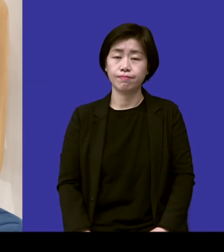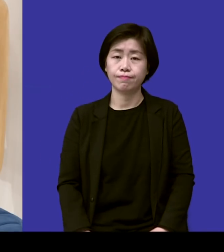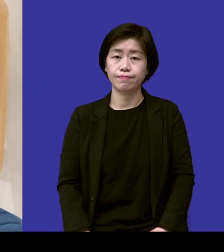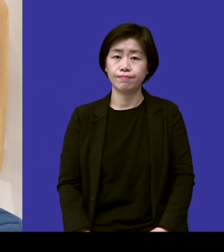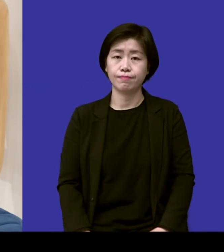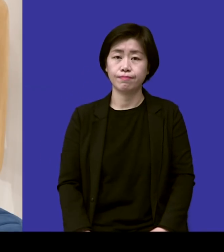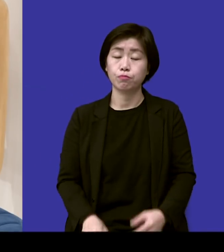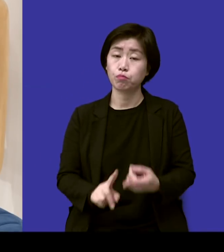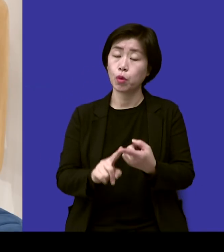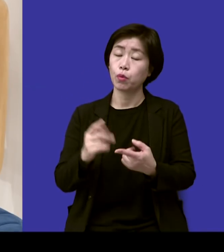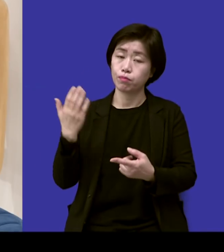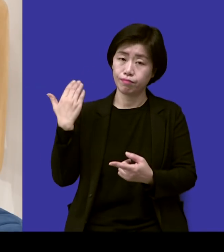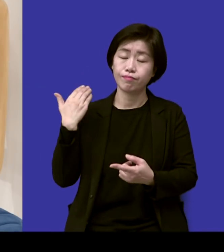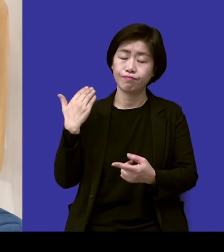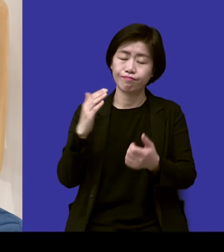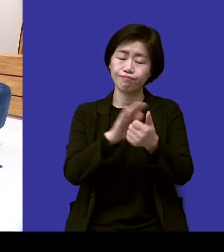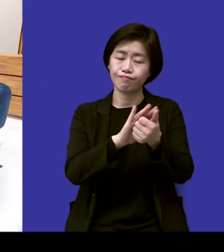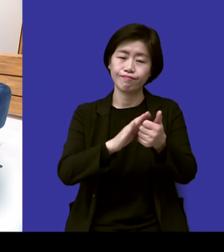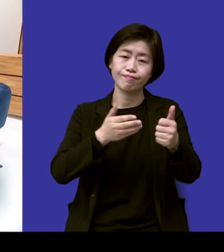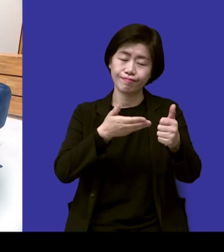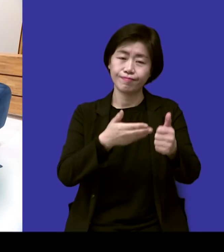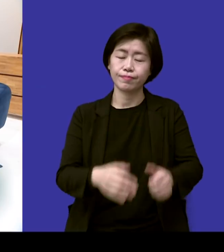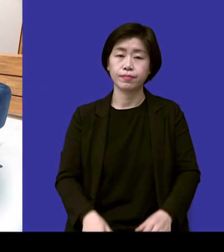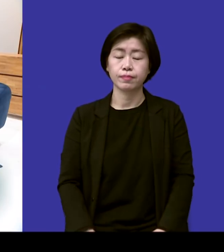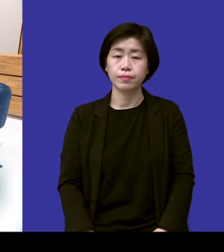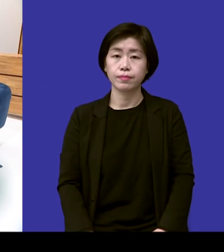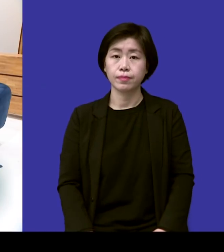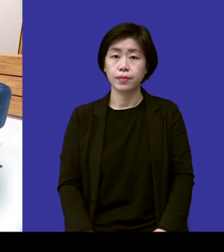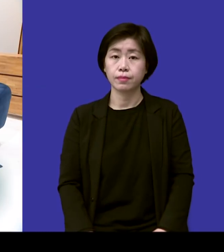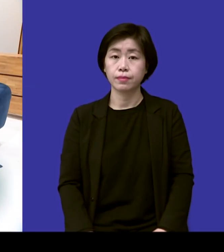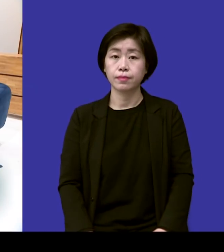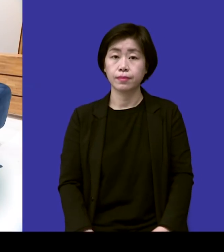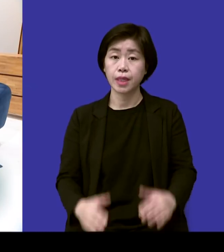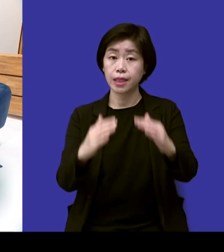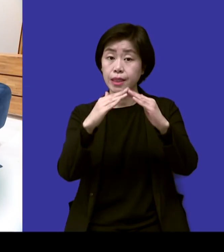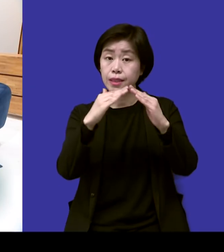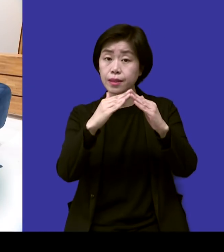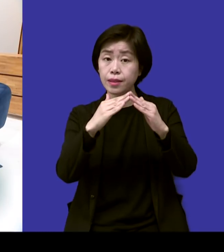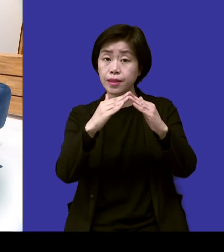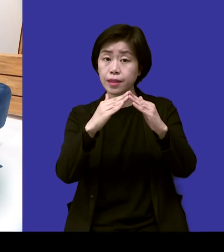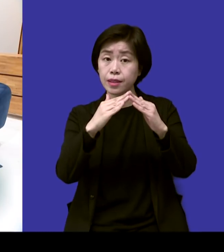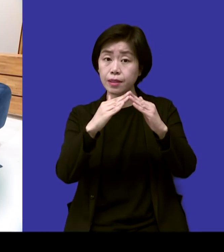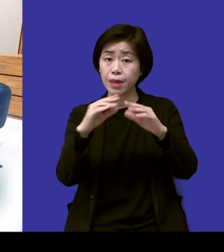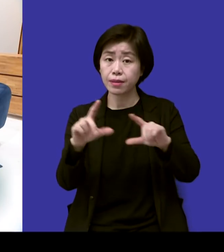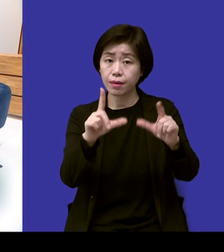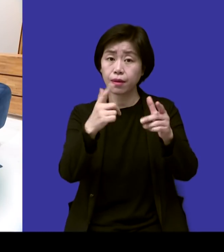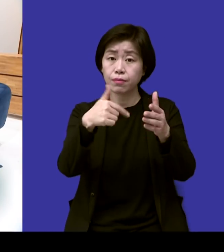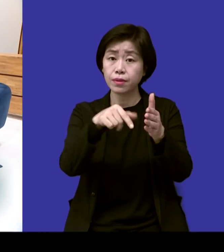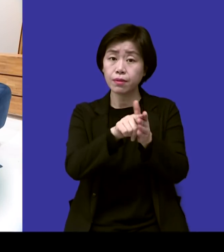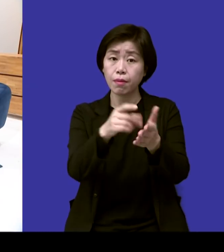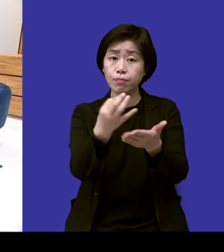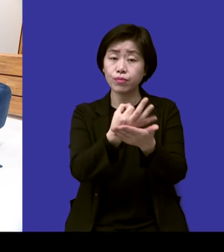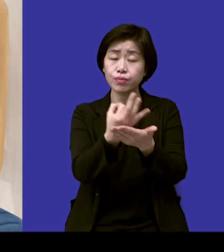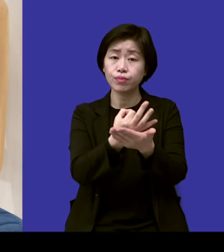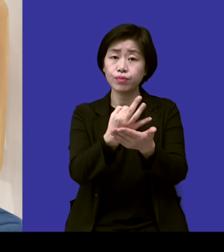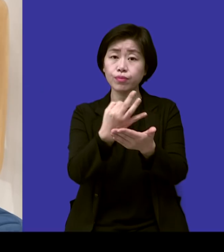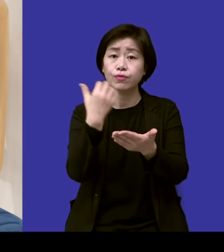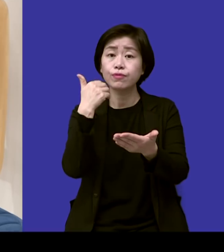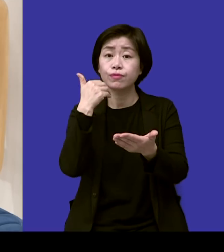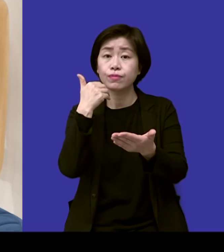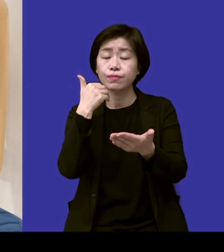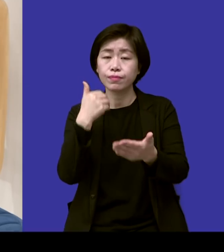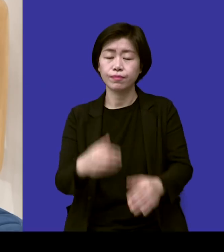사명감만 갖고 옆에서 계속 병간했던 것 같아요. 집안의 생계를 그럼 누나들이랑 우리 도진 씨랑 어떻게 그럼 돌아가면서 일을 했어요? 네, 아니요.